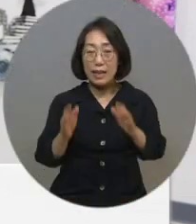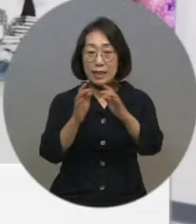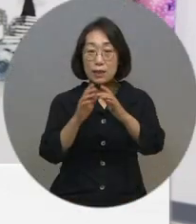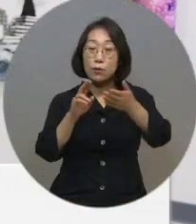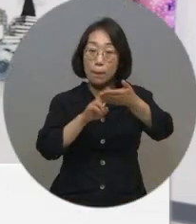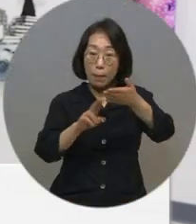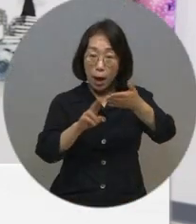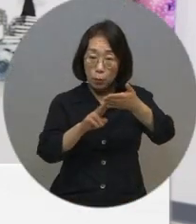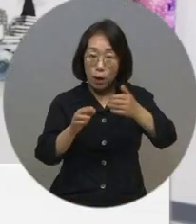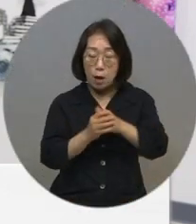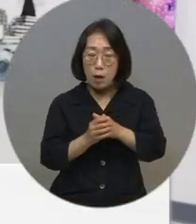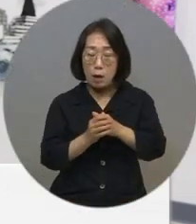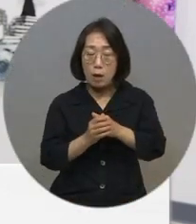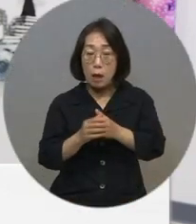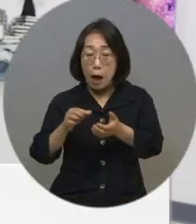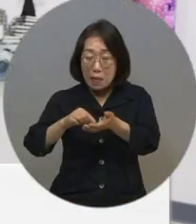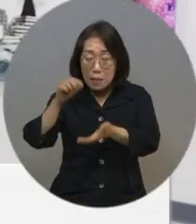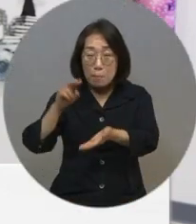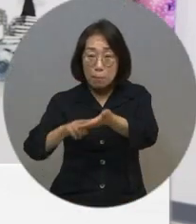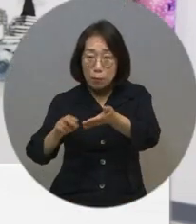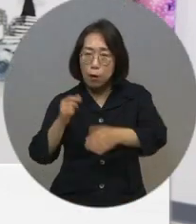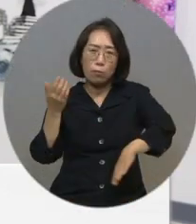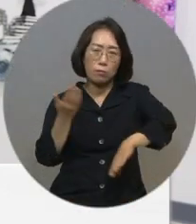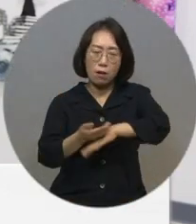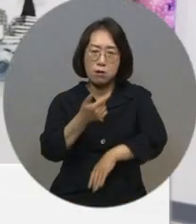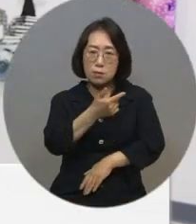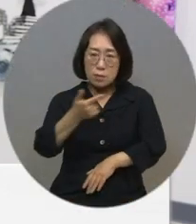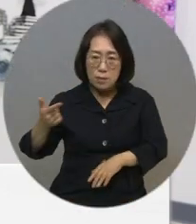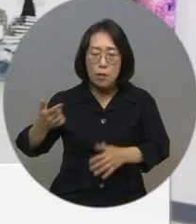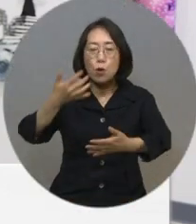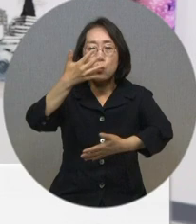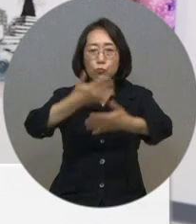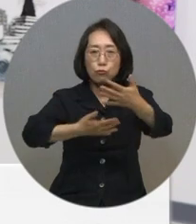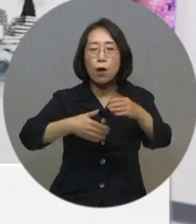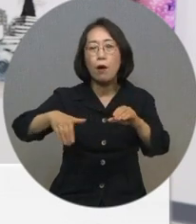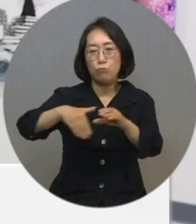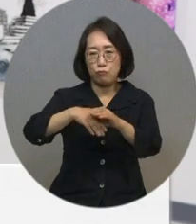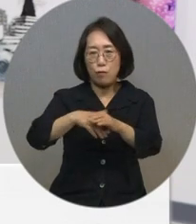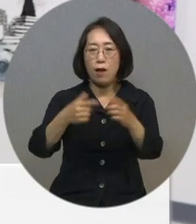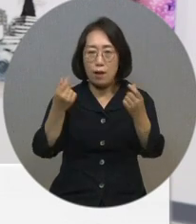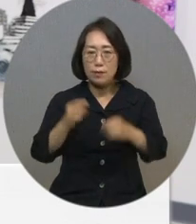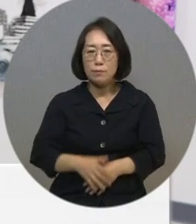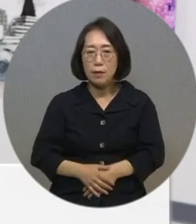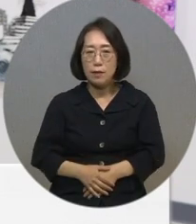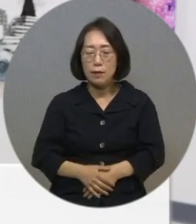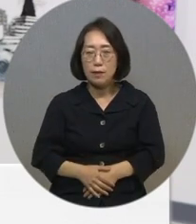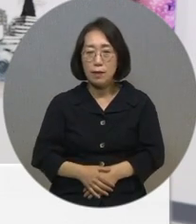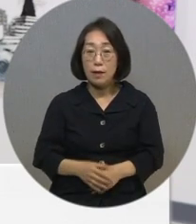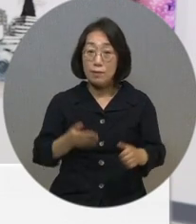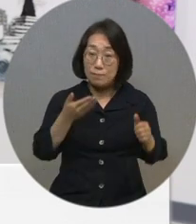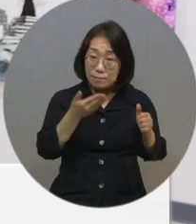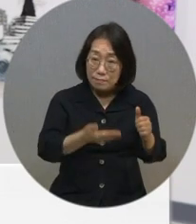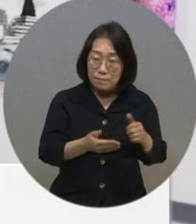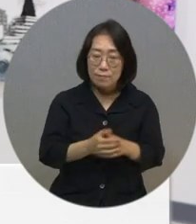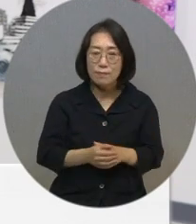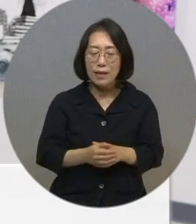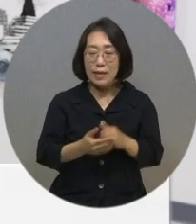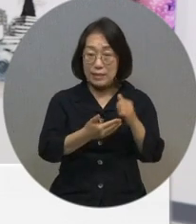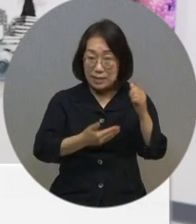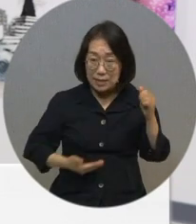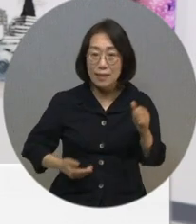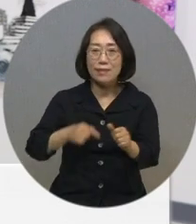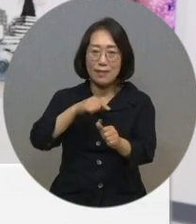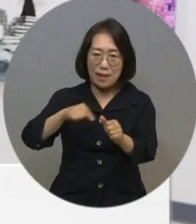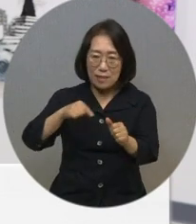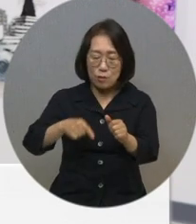웹툰은 이제 단순히 만화가 아닌 대형 문화 콘텐츠로 자리 잡고 있습니다. 서광용 작가는 제자를 양성하면서